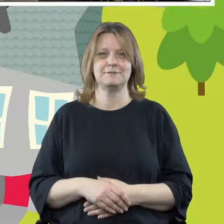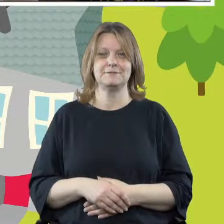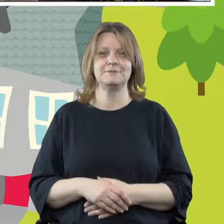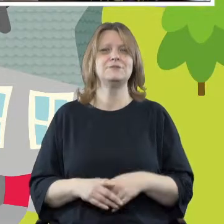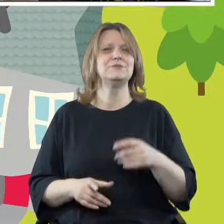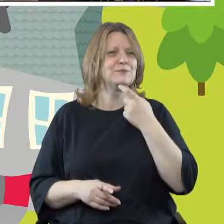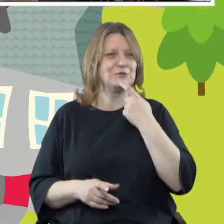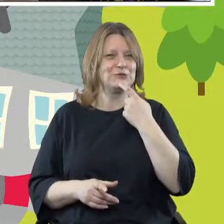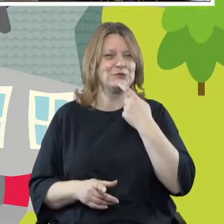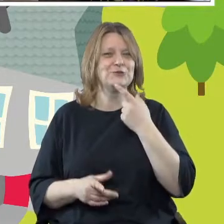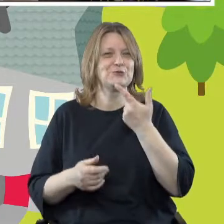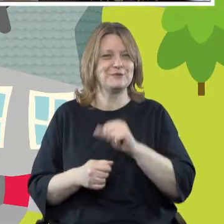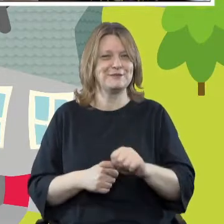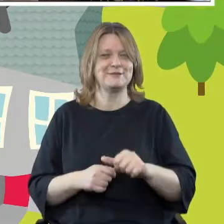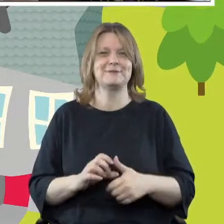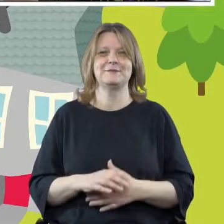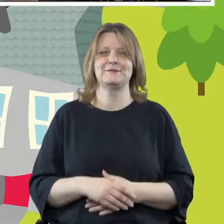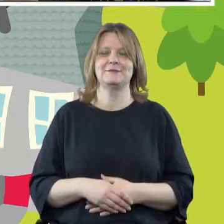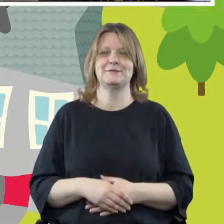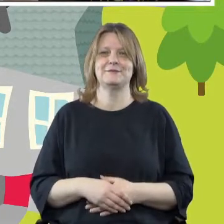Co to jest?